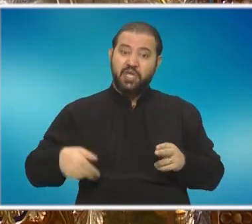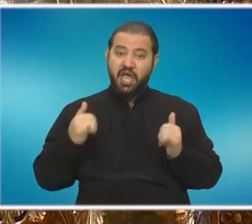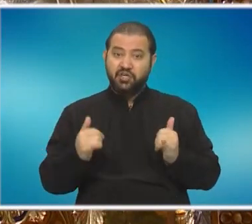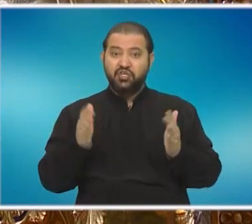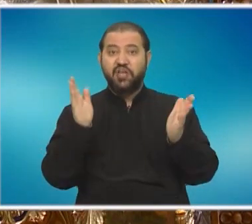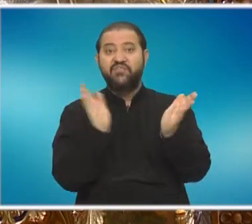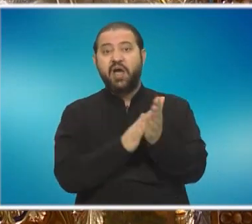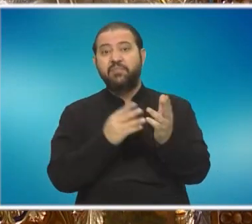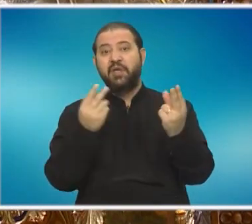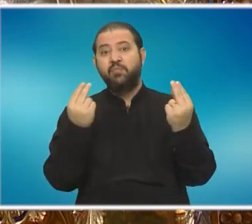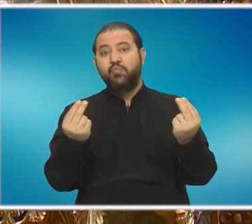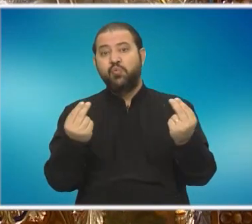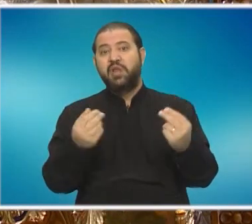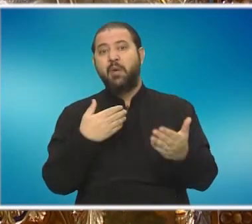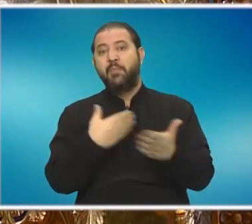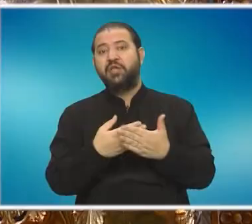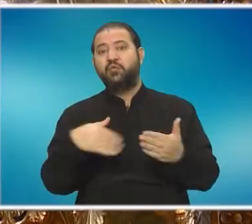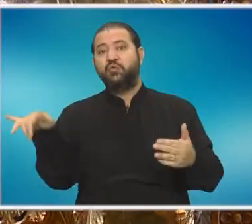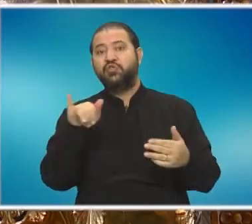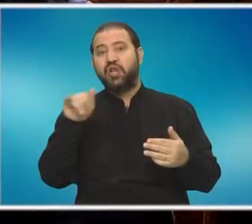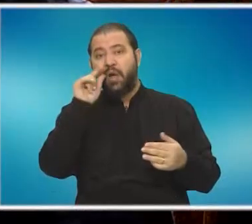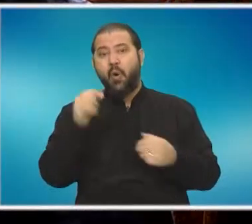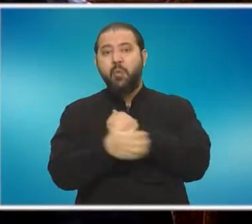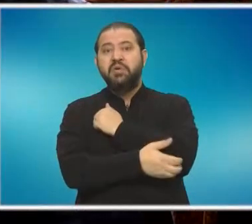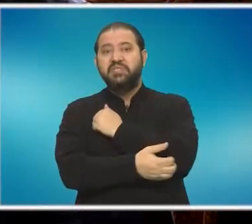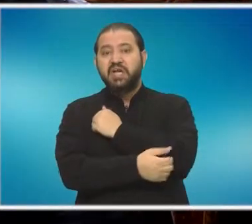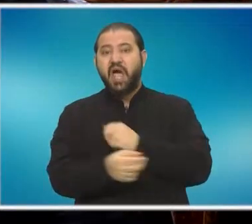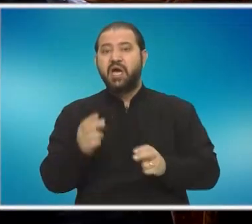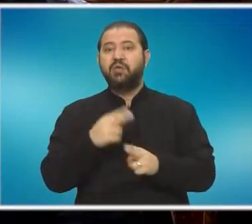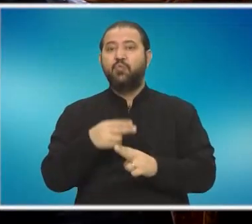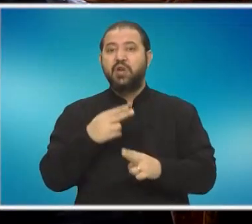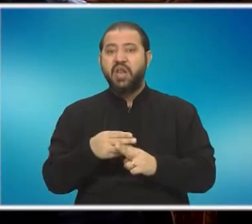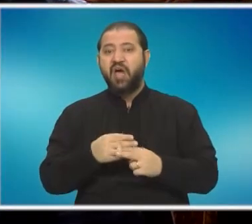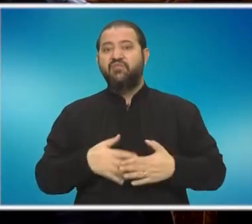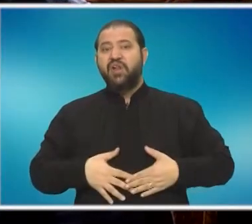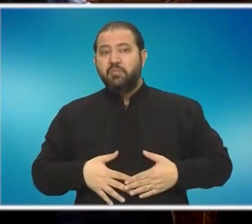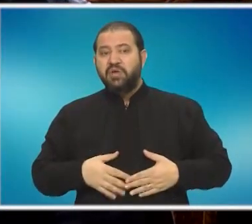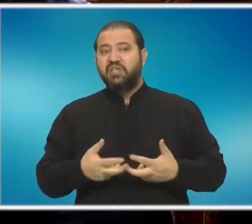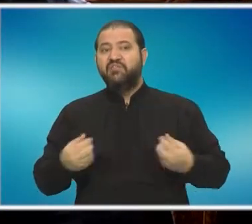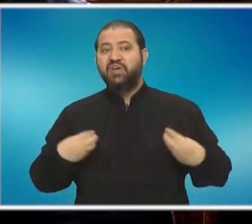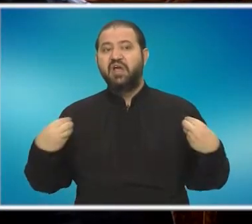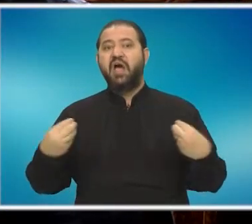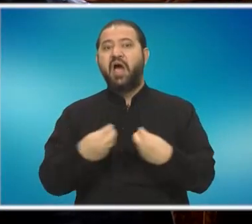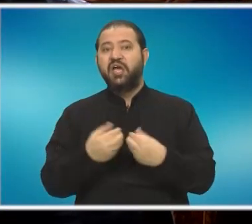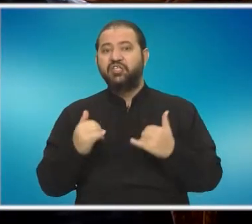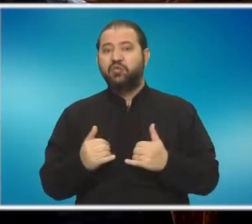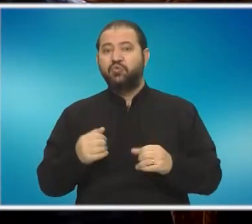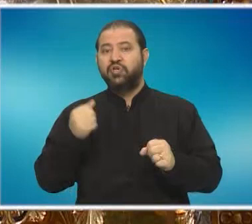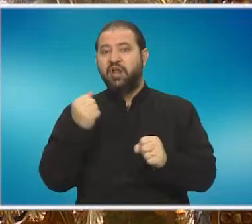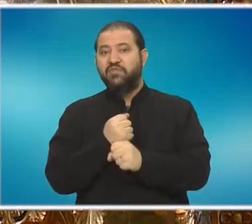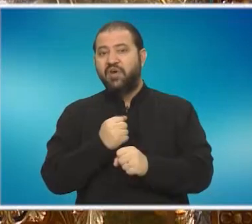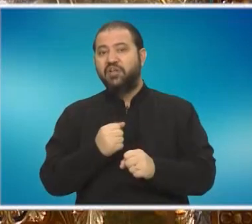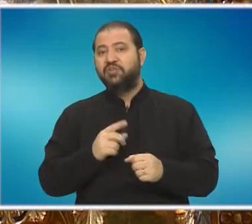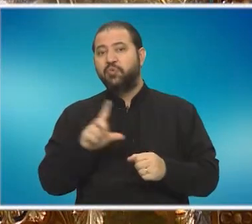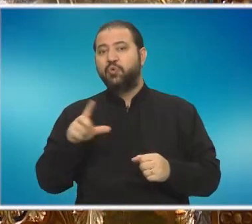sociale, filantropice, dedicate aproapelui, prin care noi ne arătăm dragostea față de Dumnezeu și totodată îi permitem